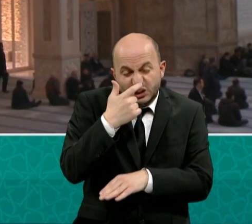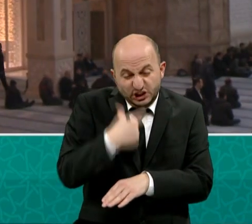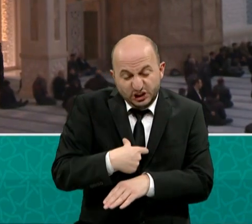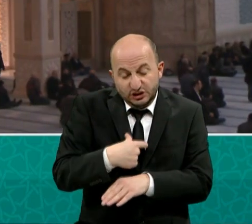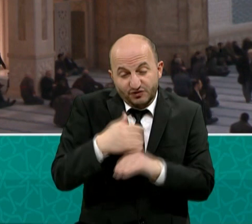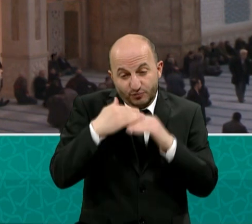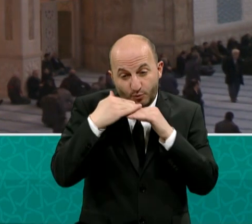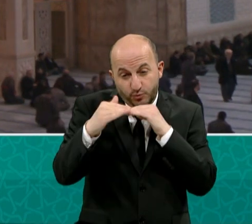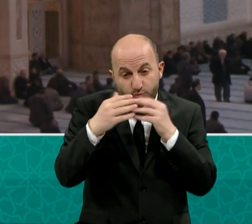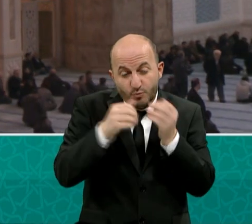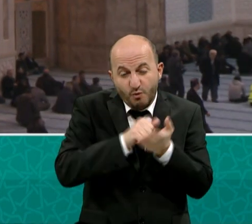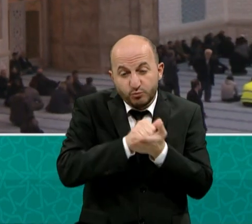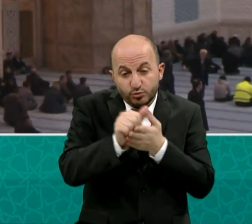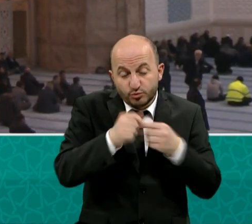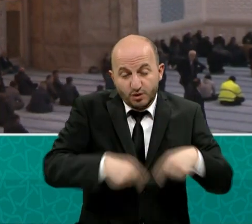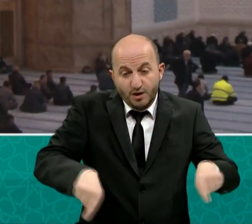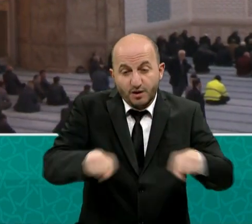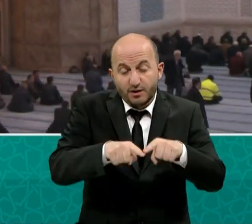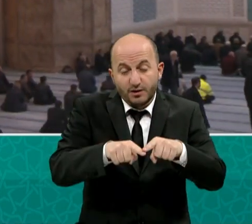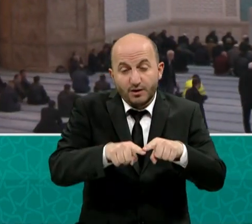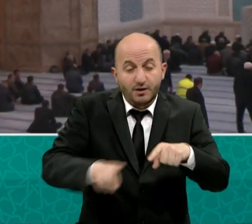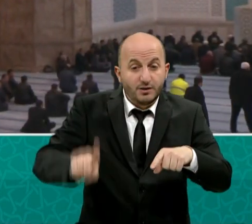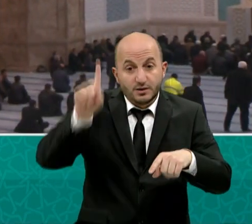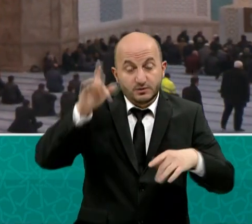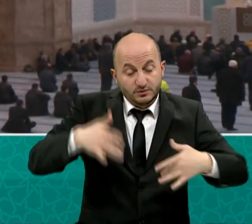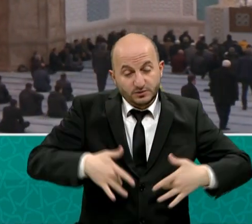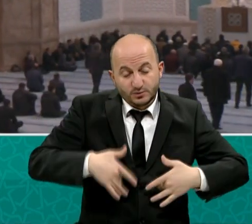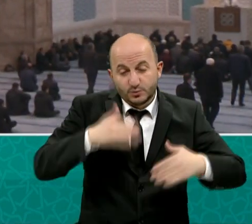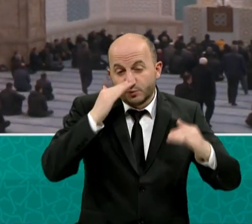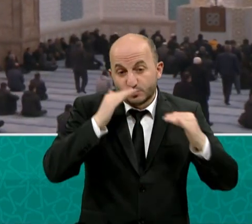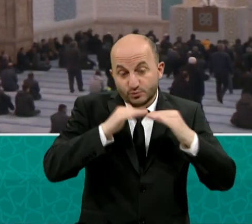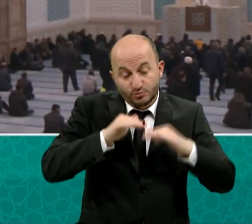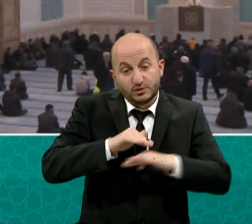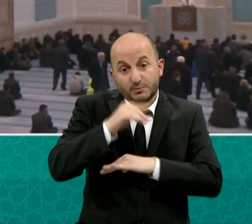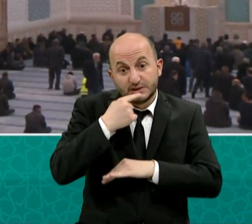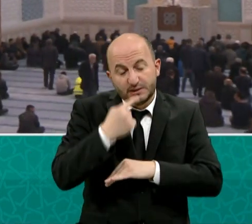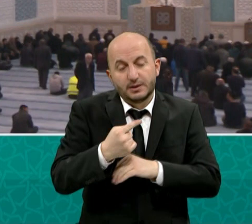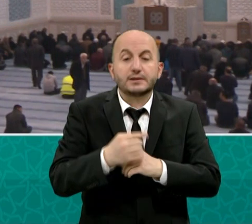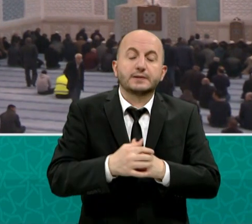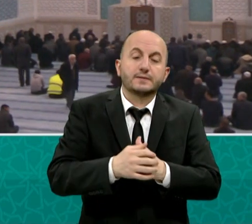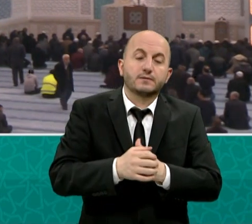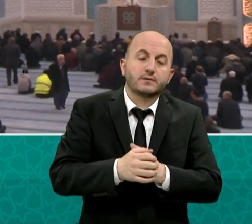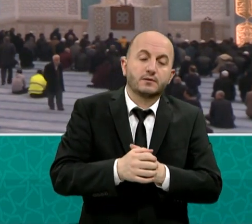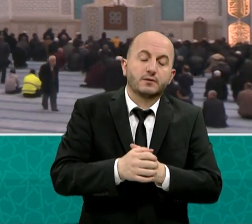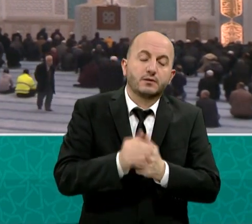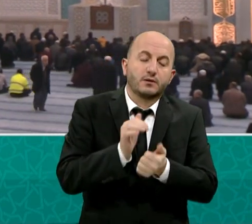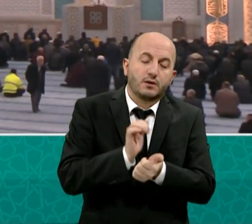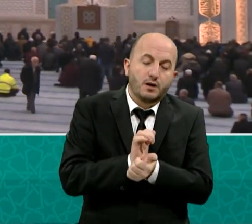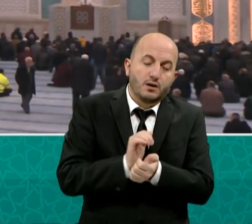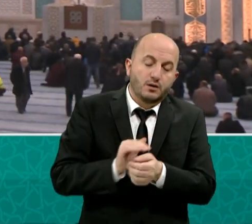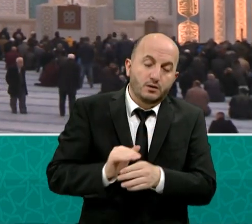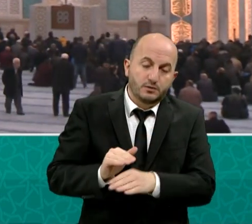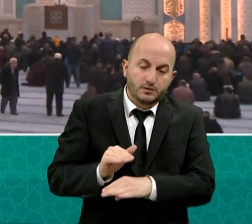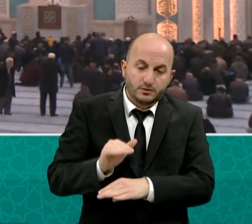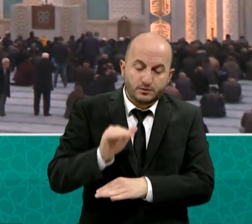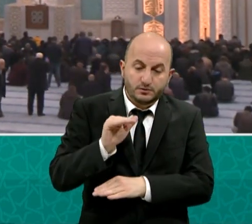toplum olarak bütün alanlarında Allah'ın rızasına uygun yaşanması demektir. Aile hayatında